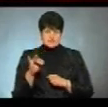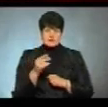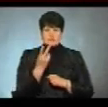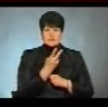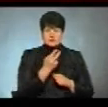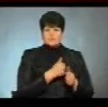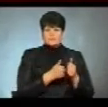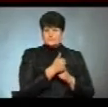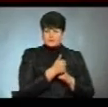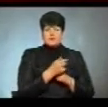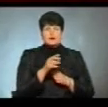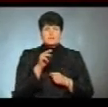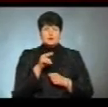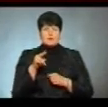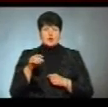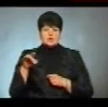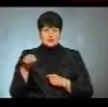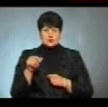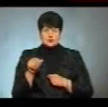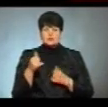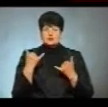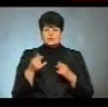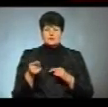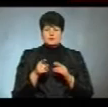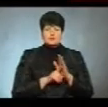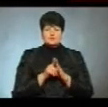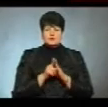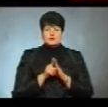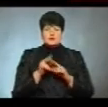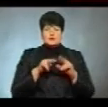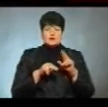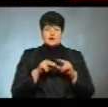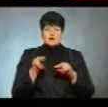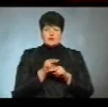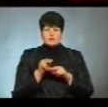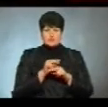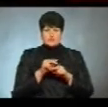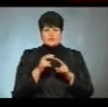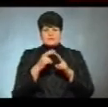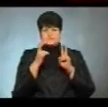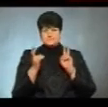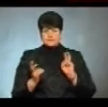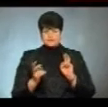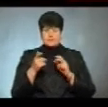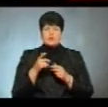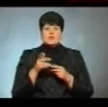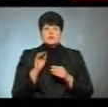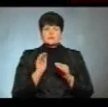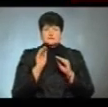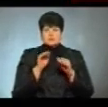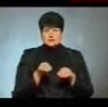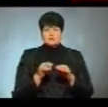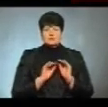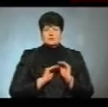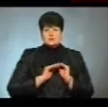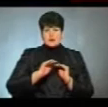Порошенко. Сьогодні в Тернополі розпочали ремонтувати Горбатий міст. На три години рух мостом перекрили, щоб встелити асфальт. А то